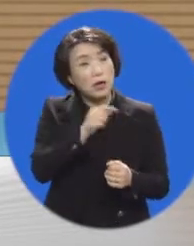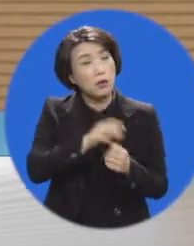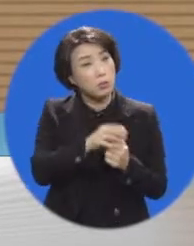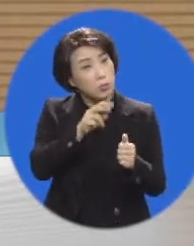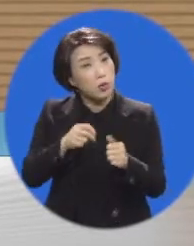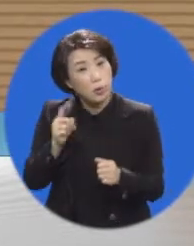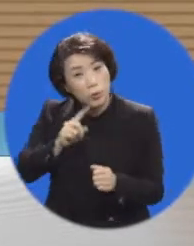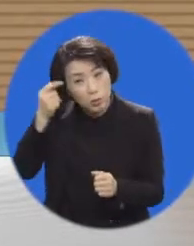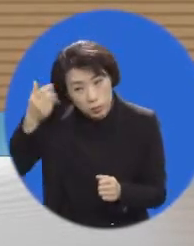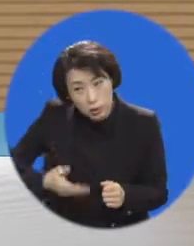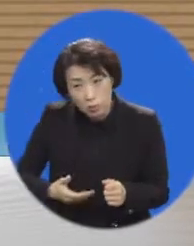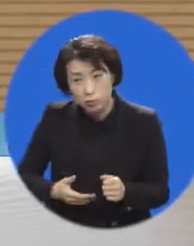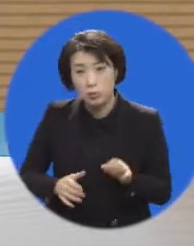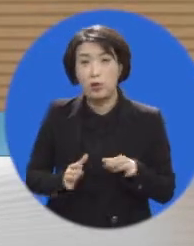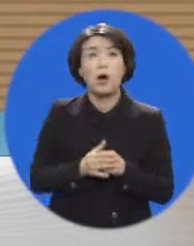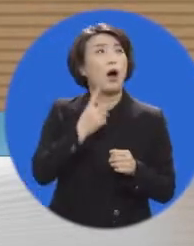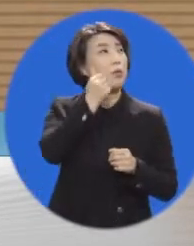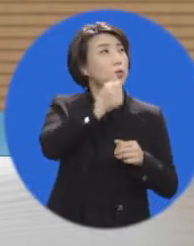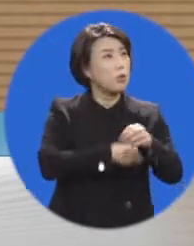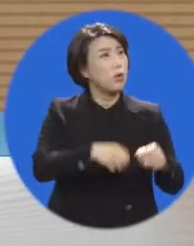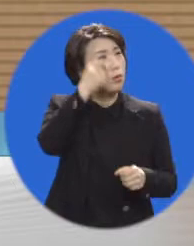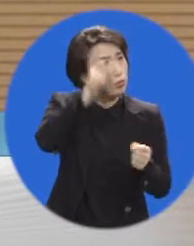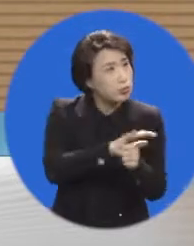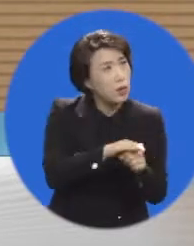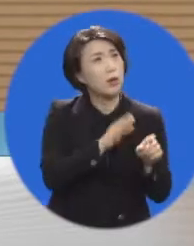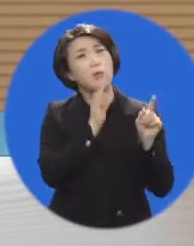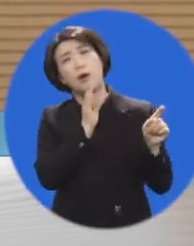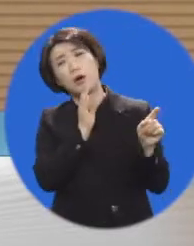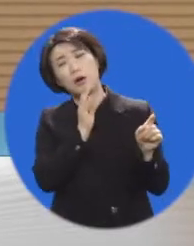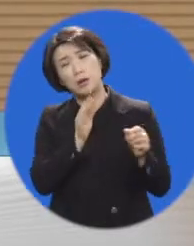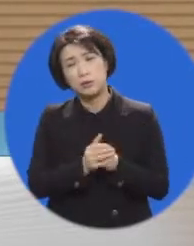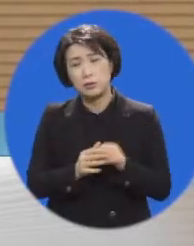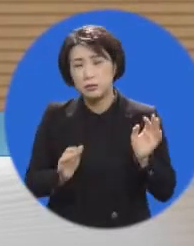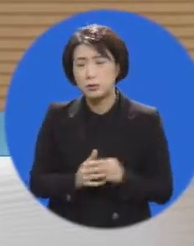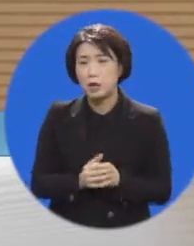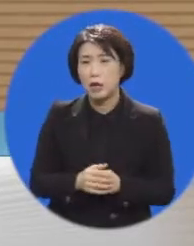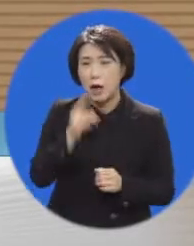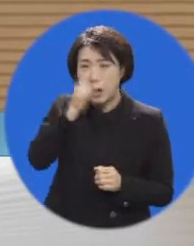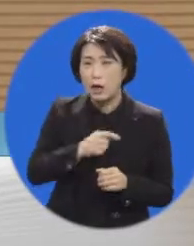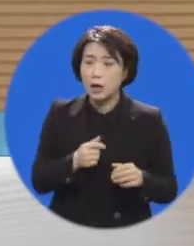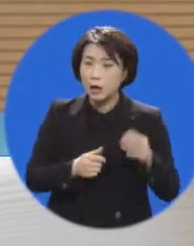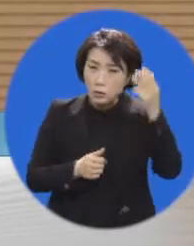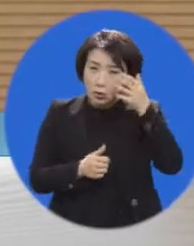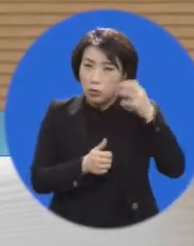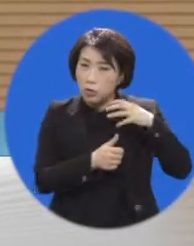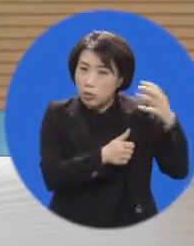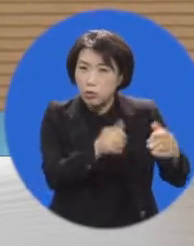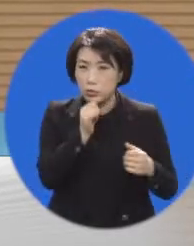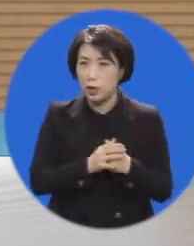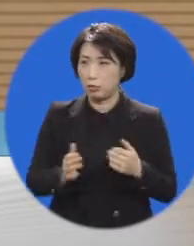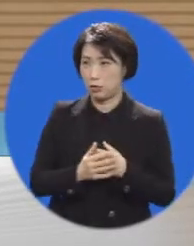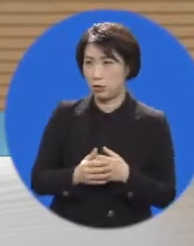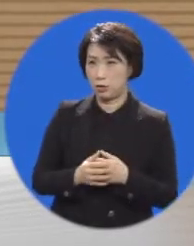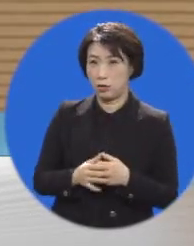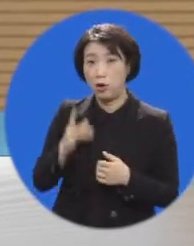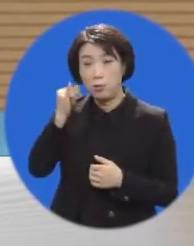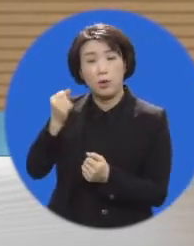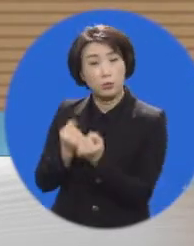돼. 아버지는 불쌍하잖아. 그 악한 놈에게 사용당하니까 그 말씀을